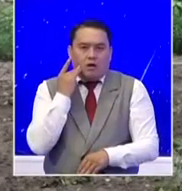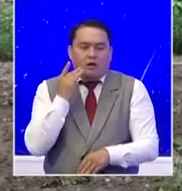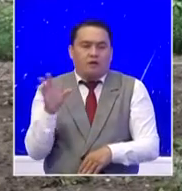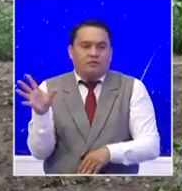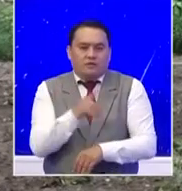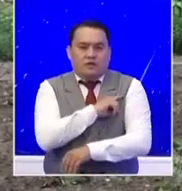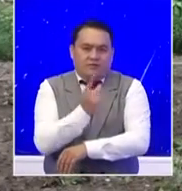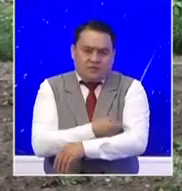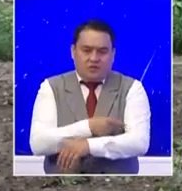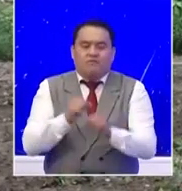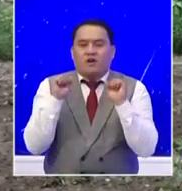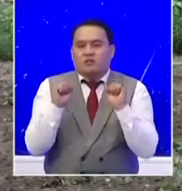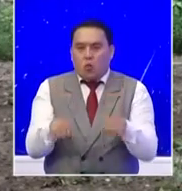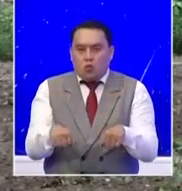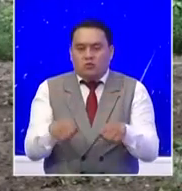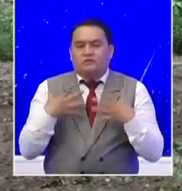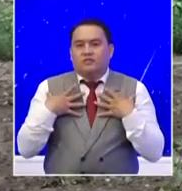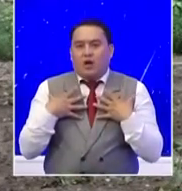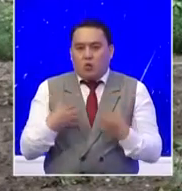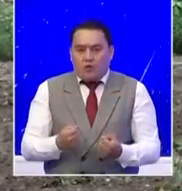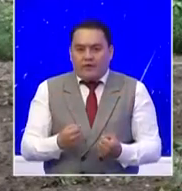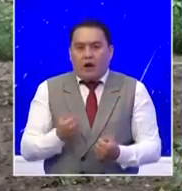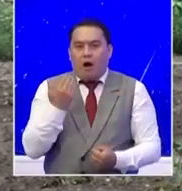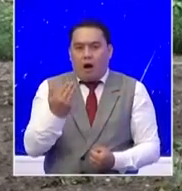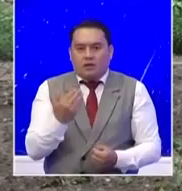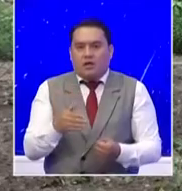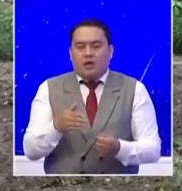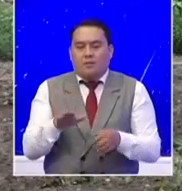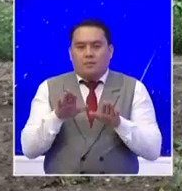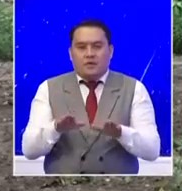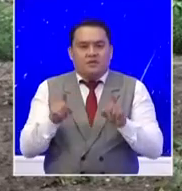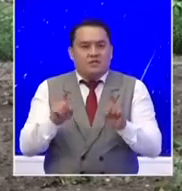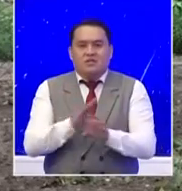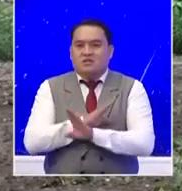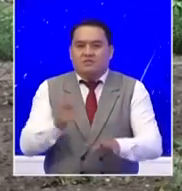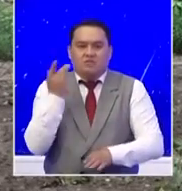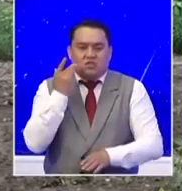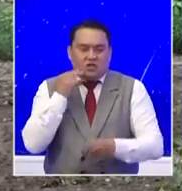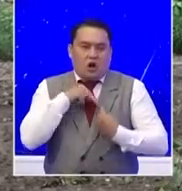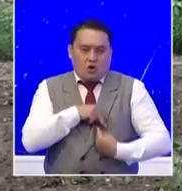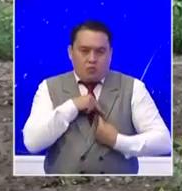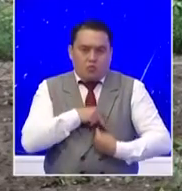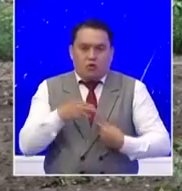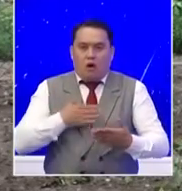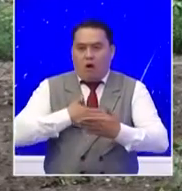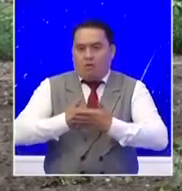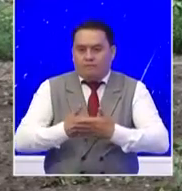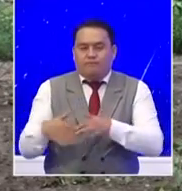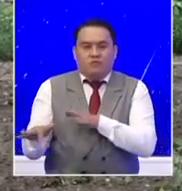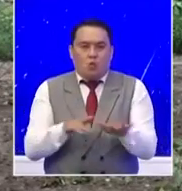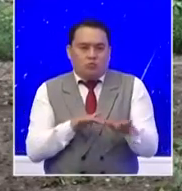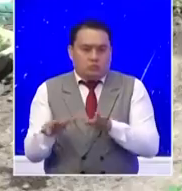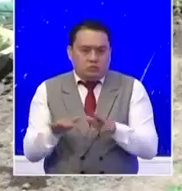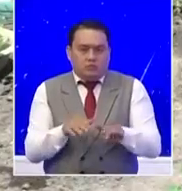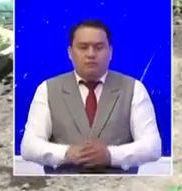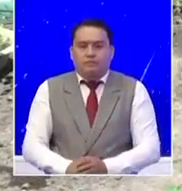силу своих возможностей, в силу своего здоровья, она на месте не сидит. Она всегда в труде. Она очень трудолюбивый